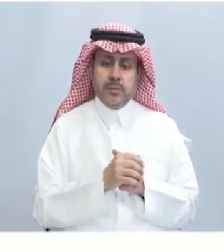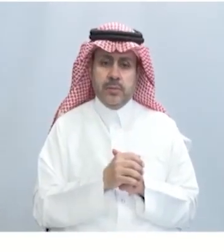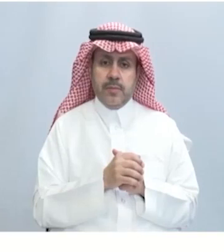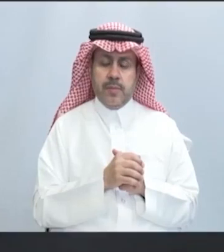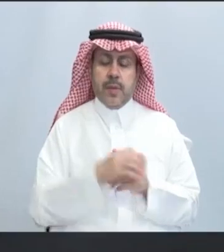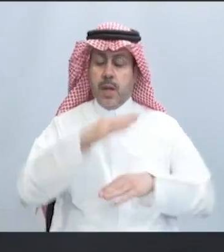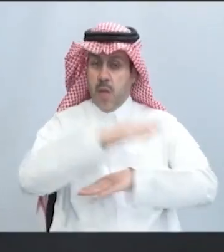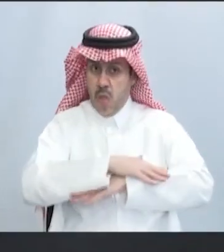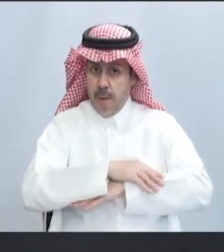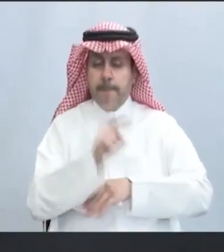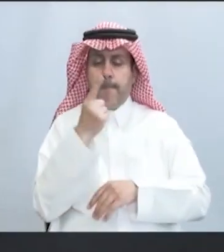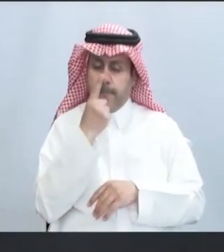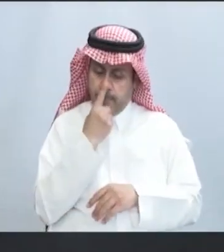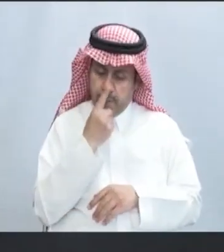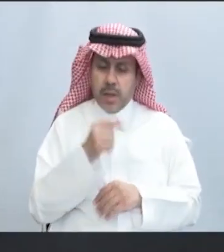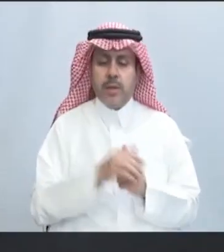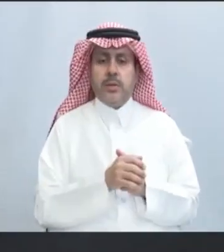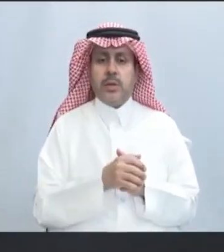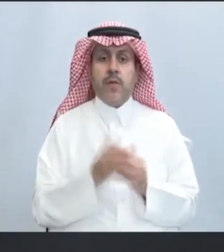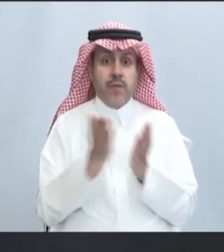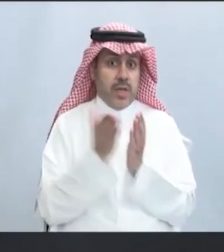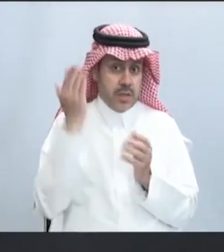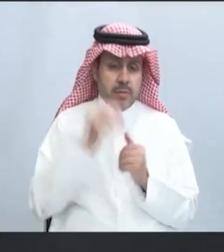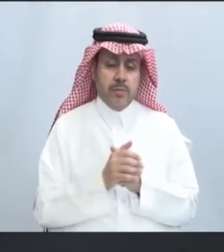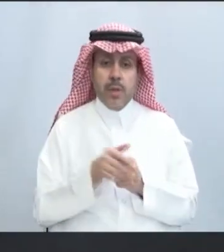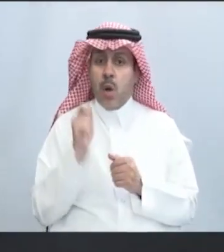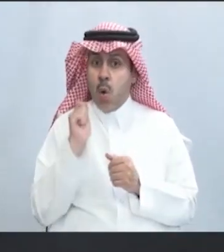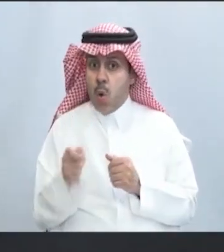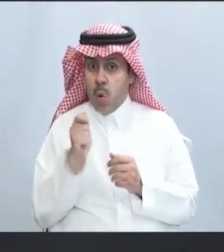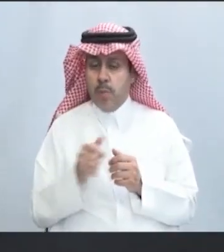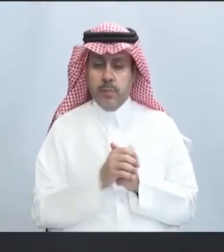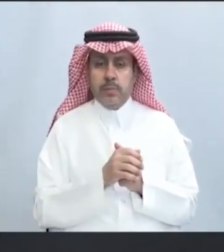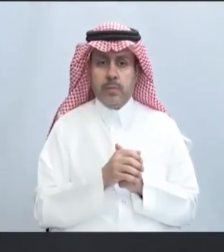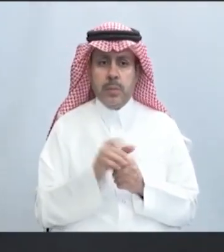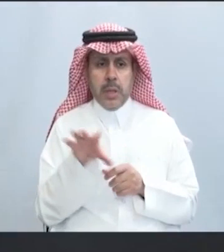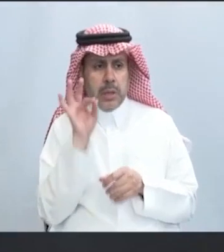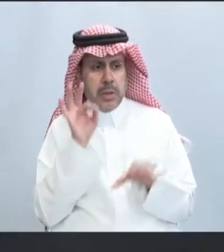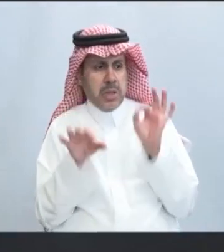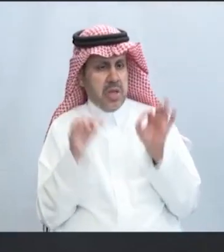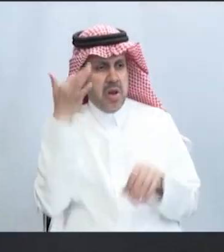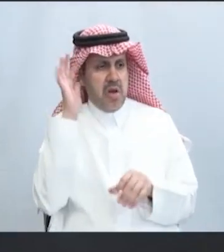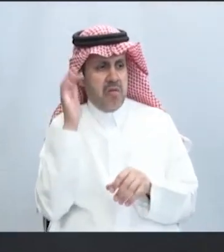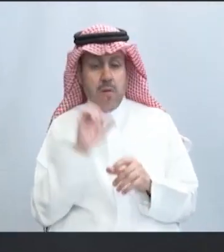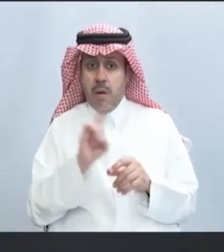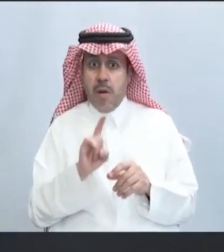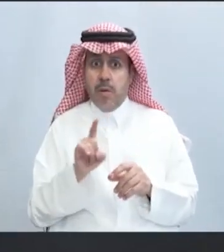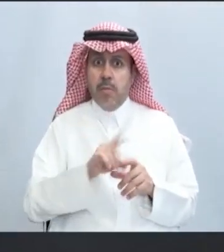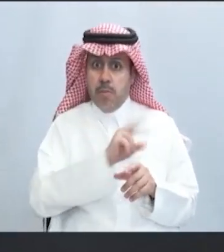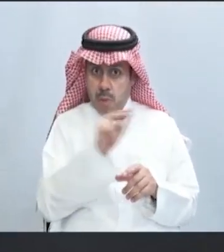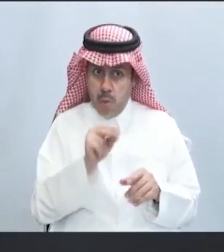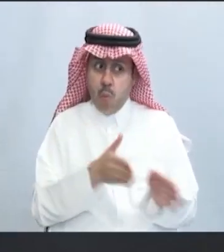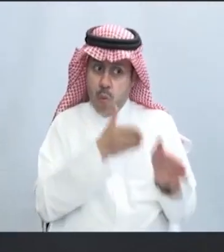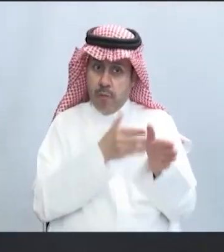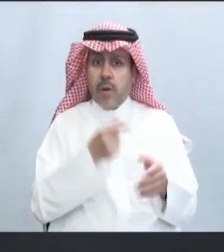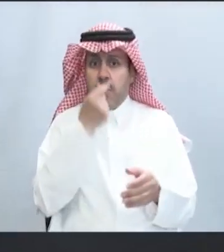التي مرت معنا في درس سابق فتامل ان هذا الحكم لا يكون باختيار اراء انما وفقا للكتاب